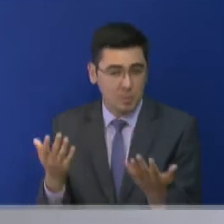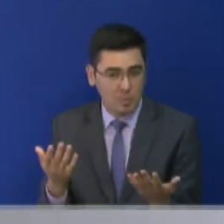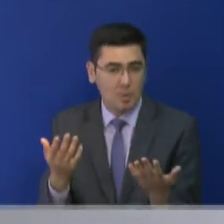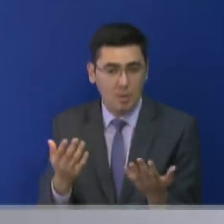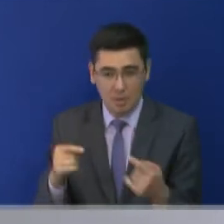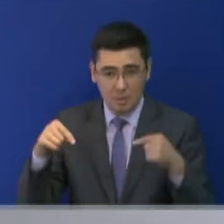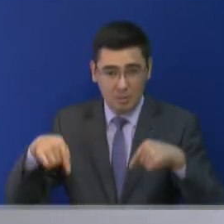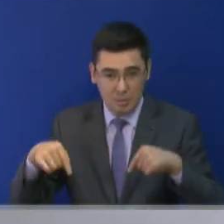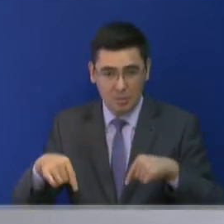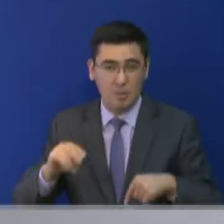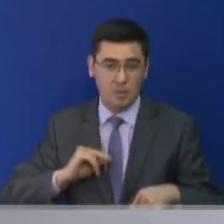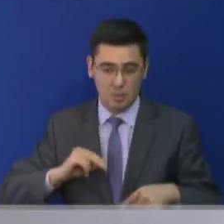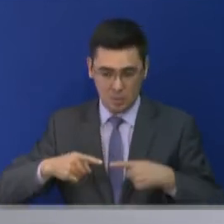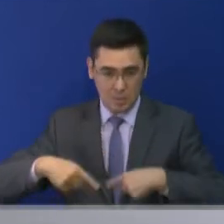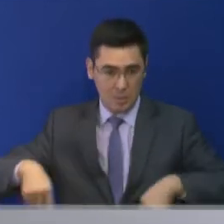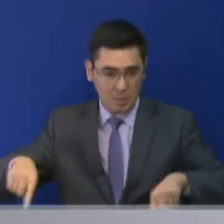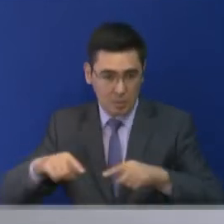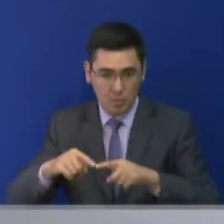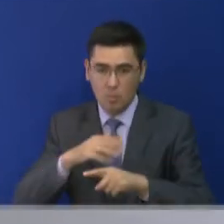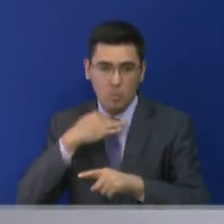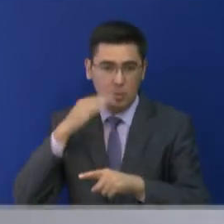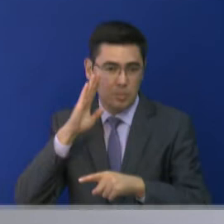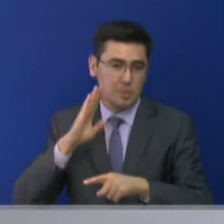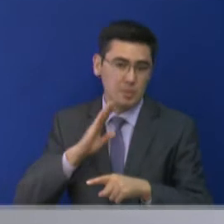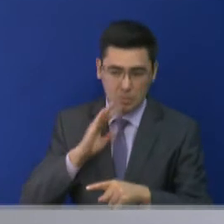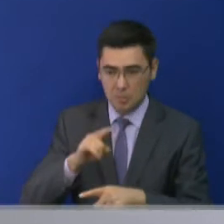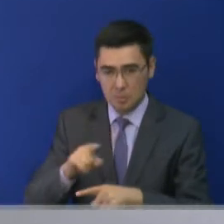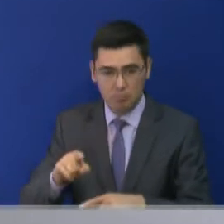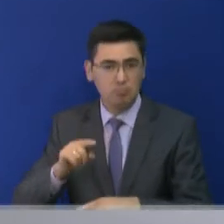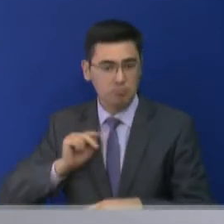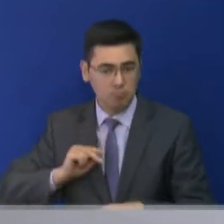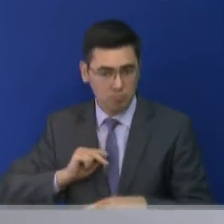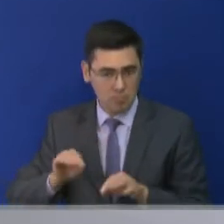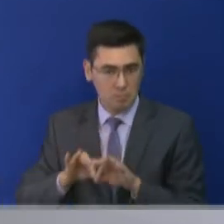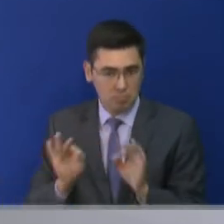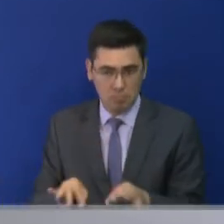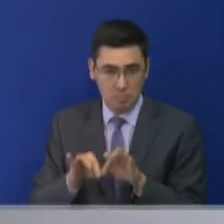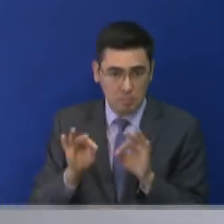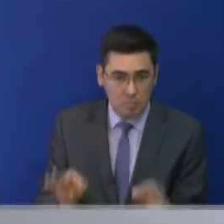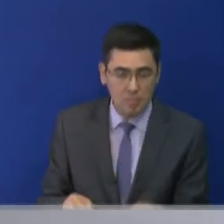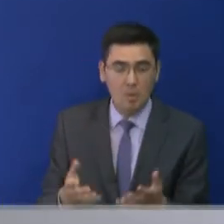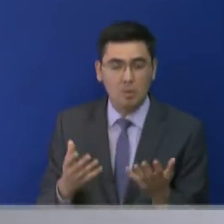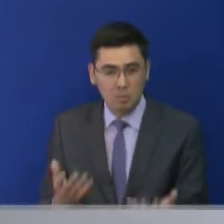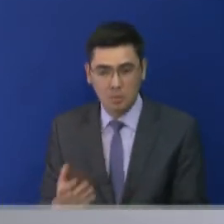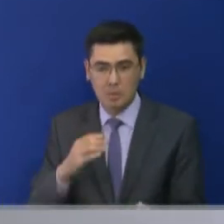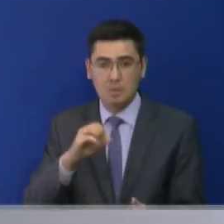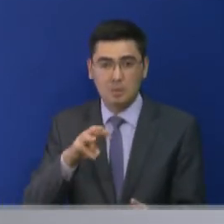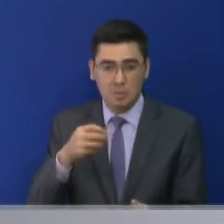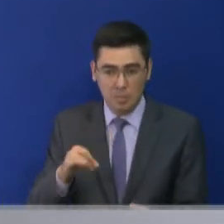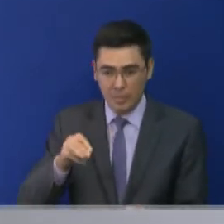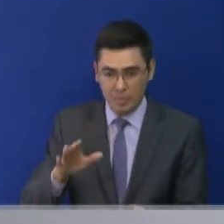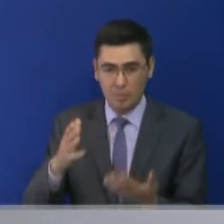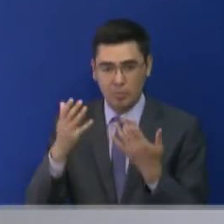бұл шаңырақта істеп жатқан көптеген қыз жігіттердің, алдыңғы буын ағалардың еңбегінің арқасында Семей телеарнасы осындай